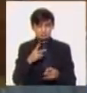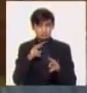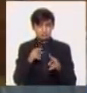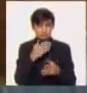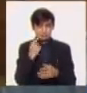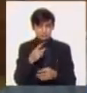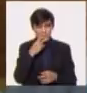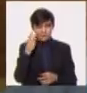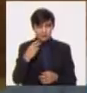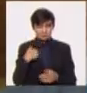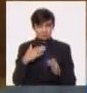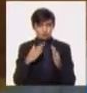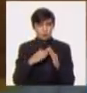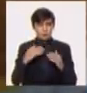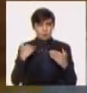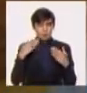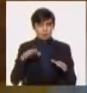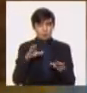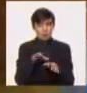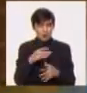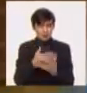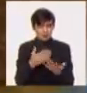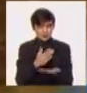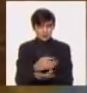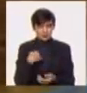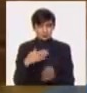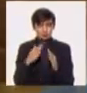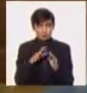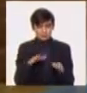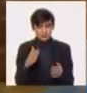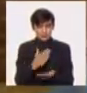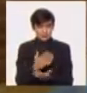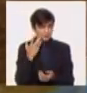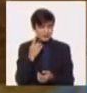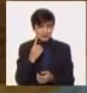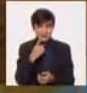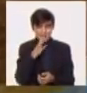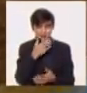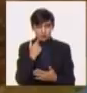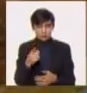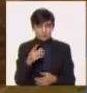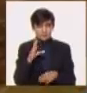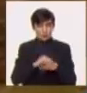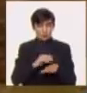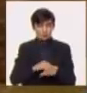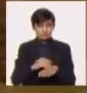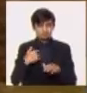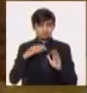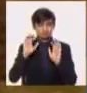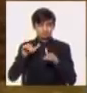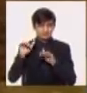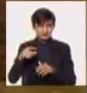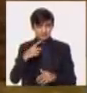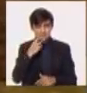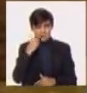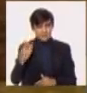Мына біреу сасықтан үйіміз шыбымен қаптады. Мен балаларым кішкентай балам бар, бірге толмаған. Кешкісін кірді жаям, невозможно,